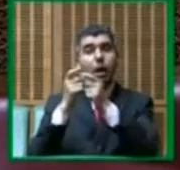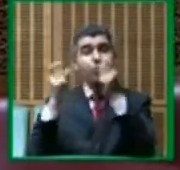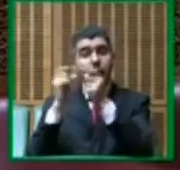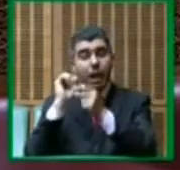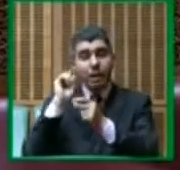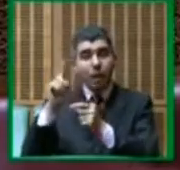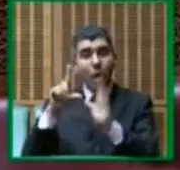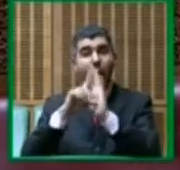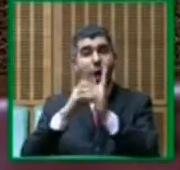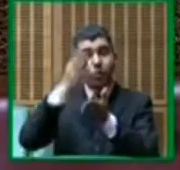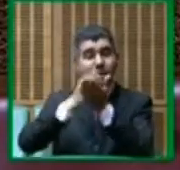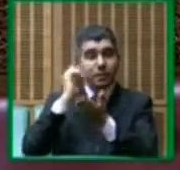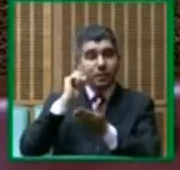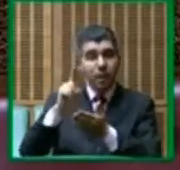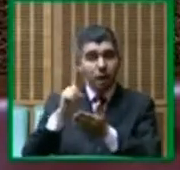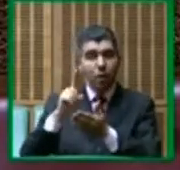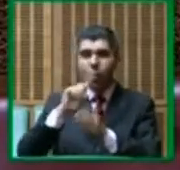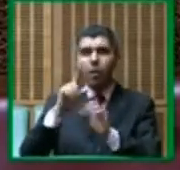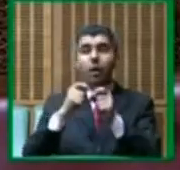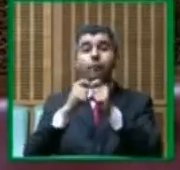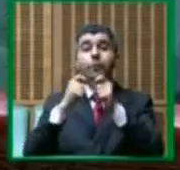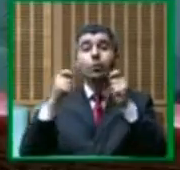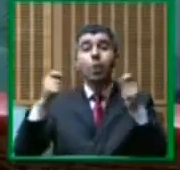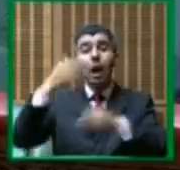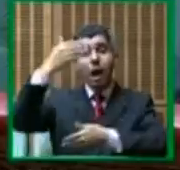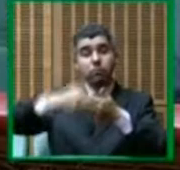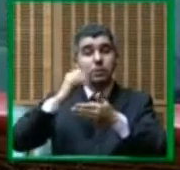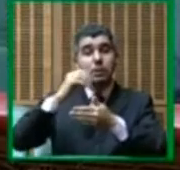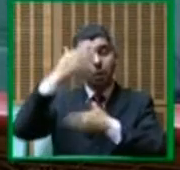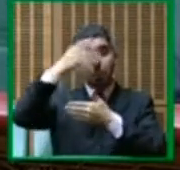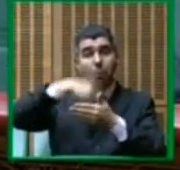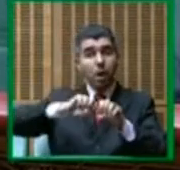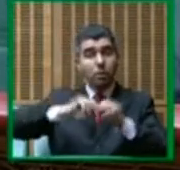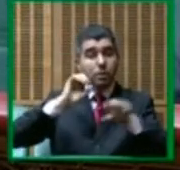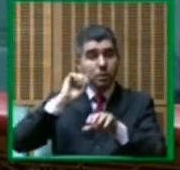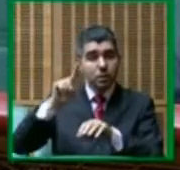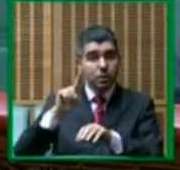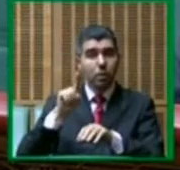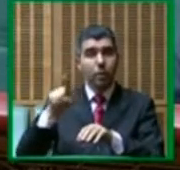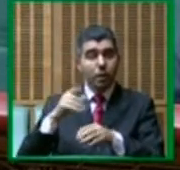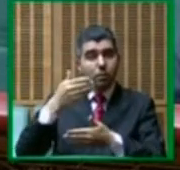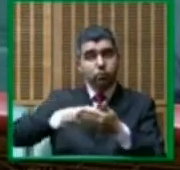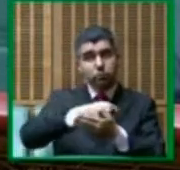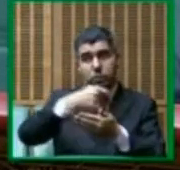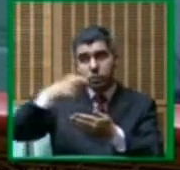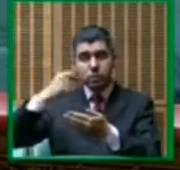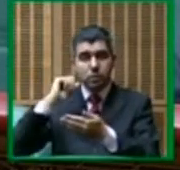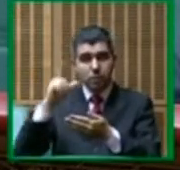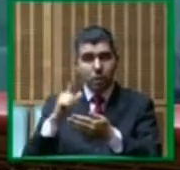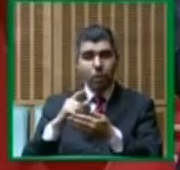انا غنشرح لك. اولا كاين جريده رسميه اللي خرجت في 1984 الرقم ديالها 3715